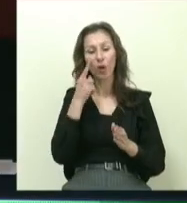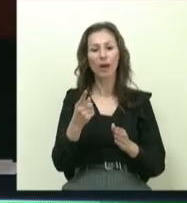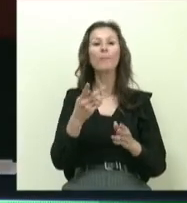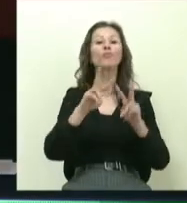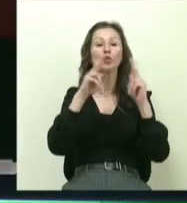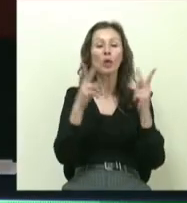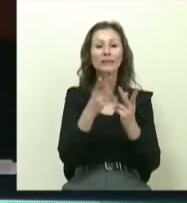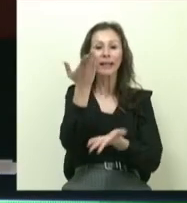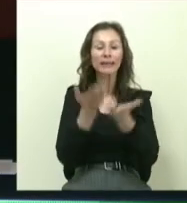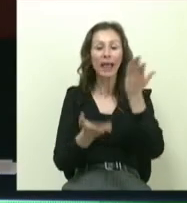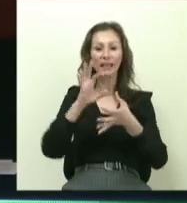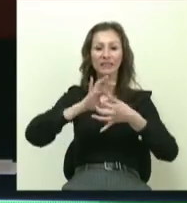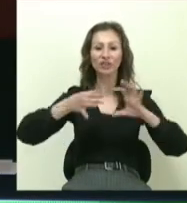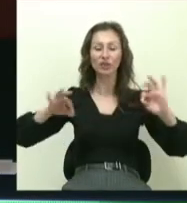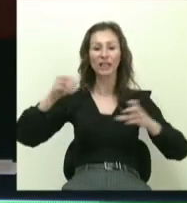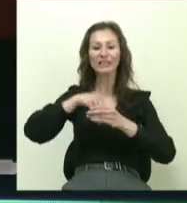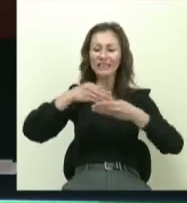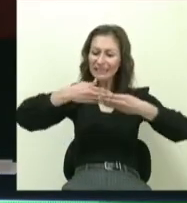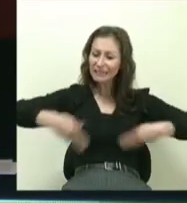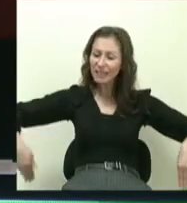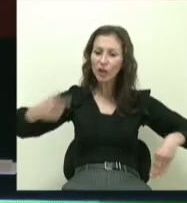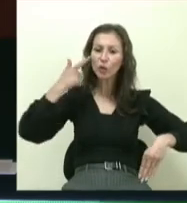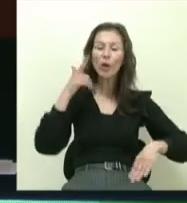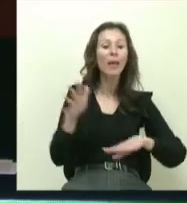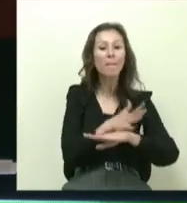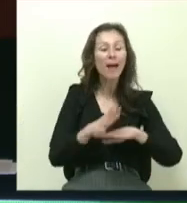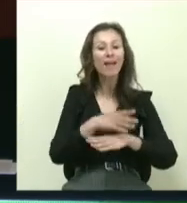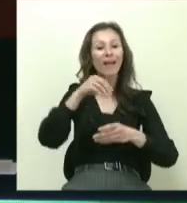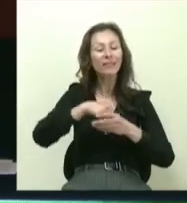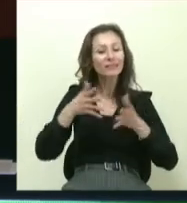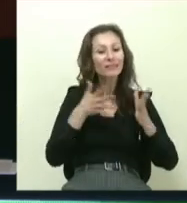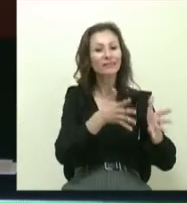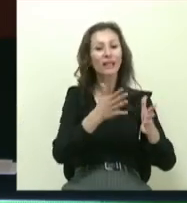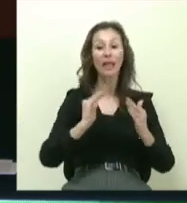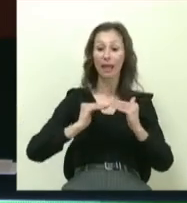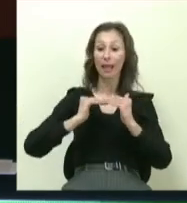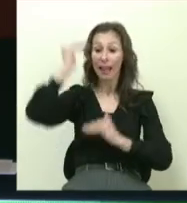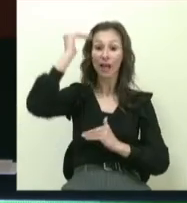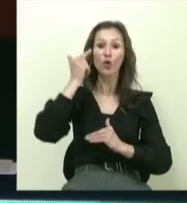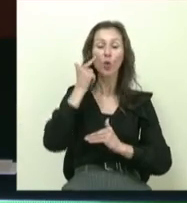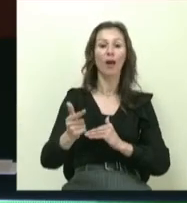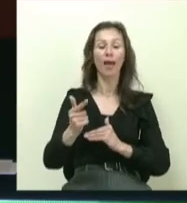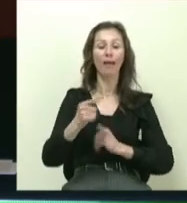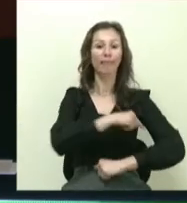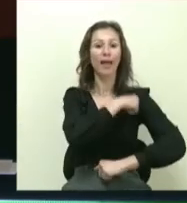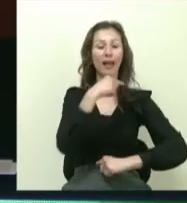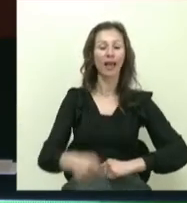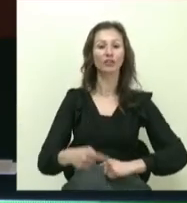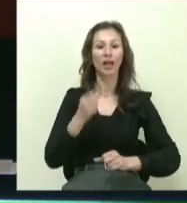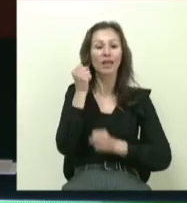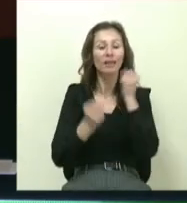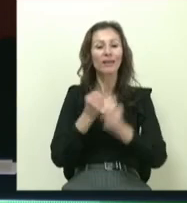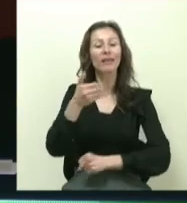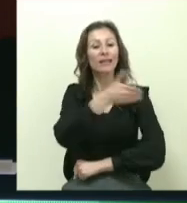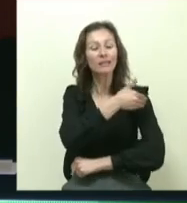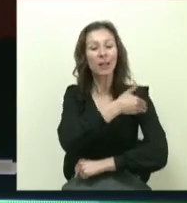küresel değer zincirleri üstünde sınırlı İmalat Sanayi mallarından ileri derecede ki İmalat Sanayi mallarına